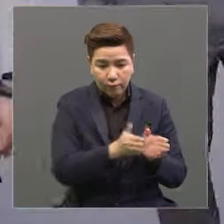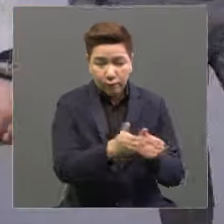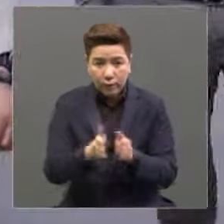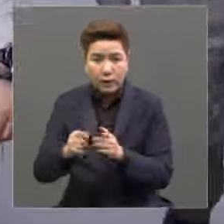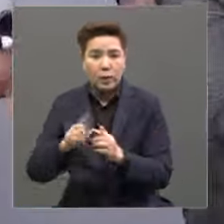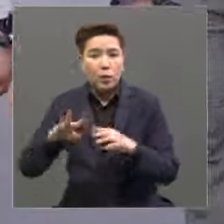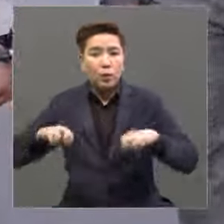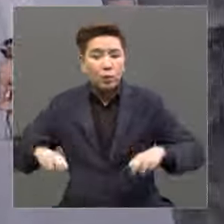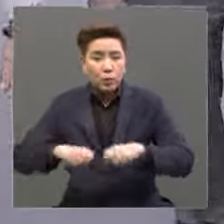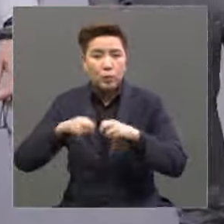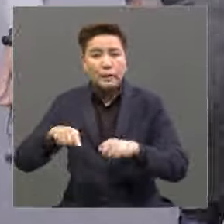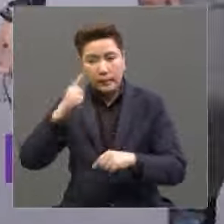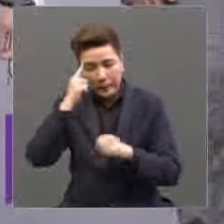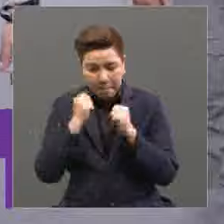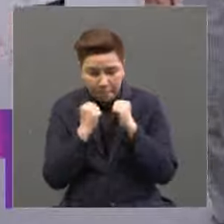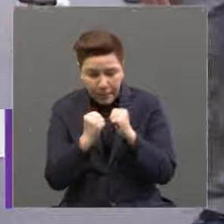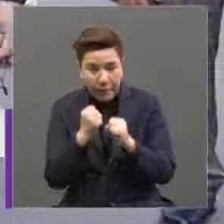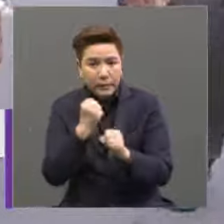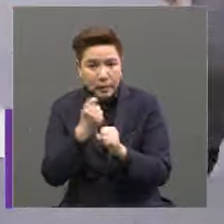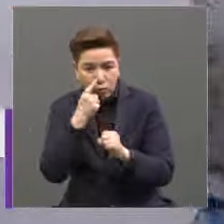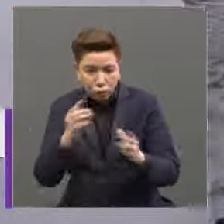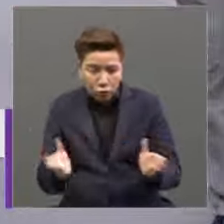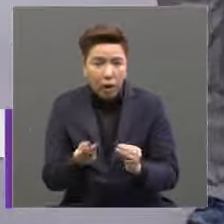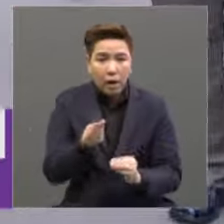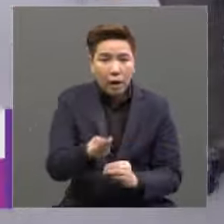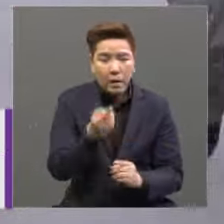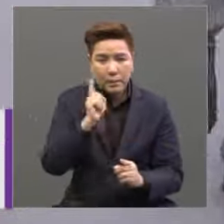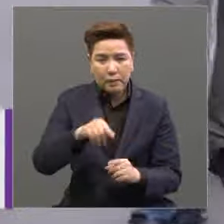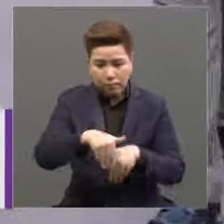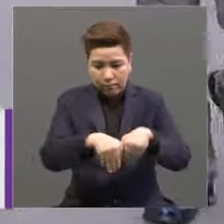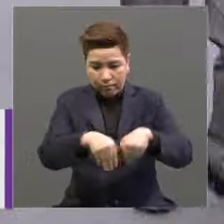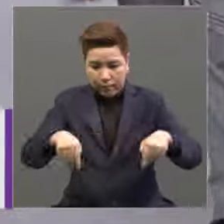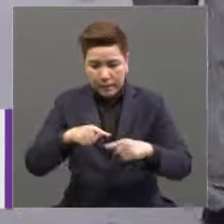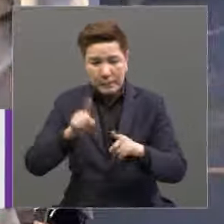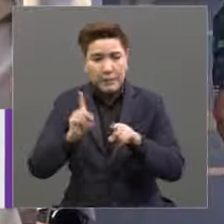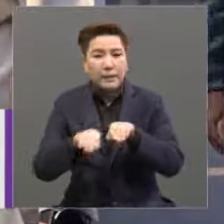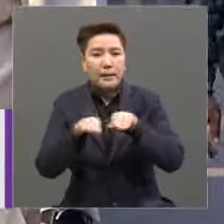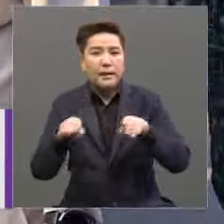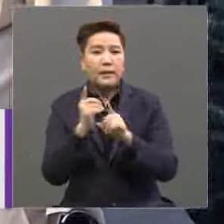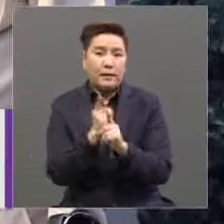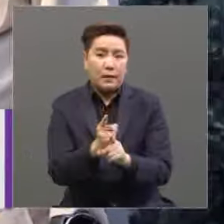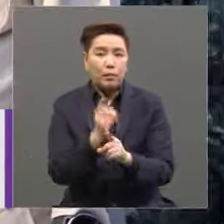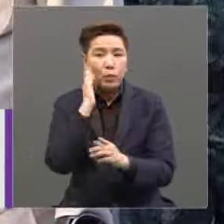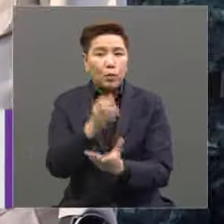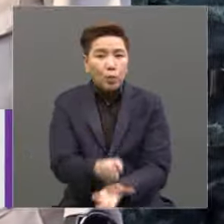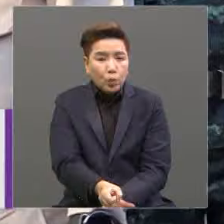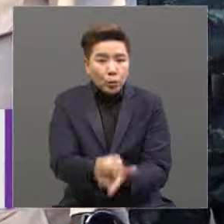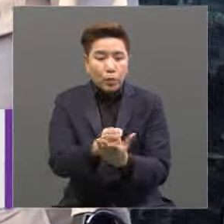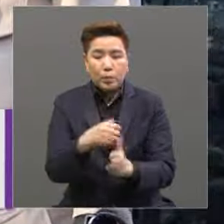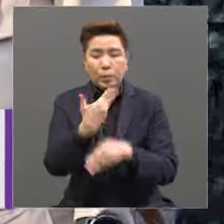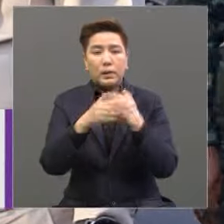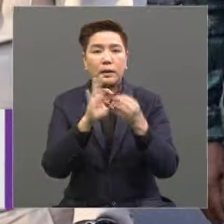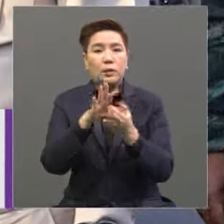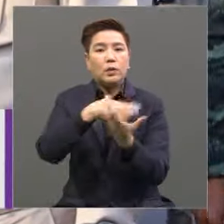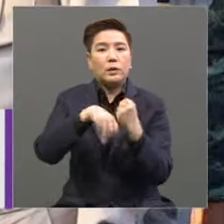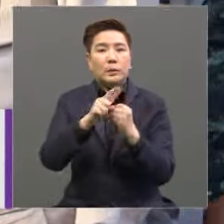าะหอการค้าจังหวัดสุรินทร์เนี่ยพยายามขับเคลื่อนและผลักดันให้เป็นด่านศุลกากรที่ได้มาตรฐานเพื่อที่จะช่วยส่งเสริมและพัฒนา